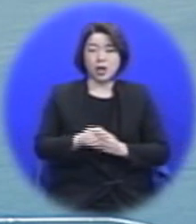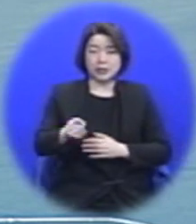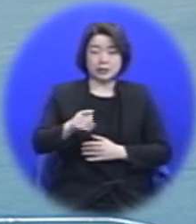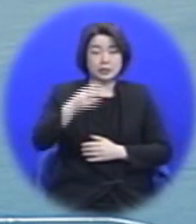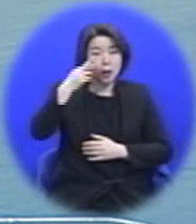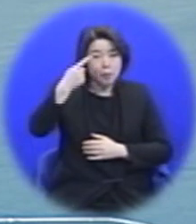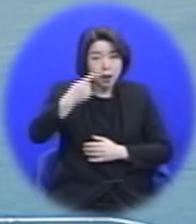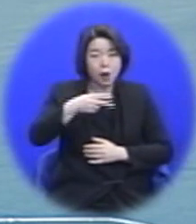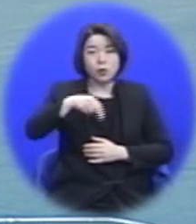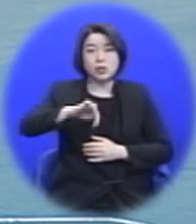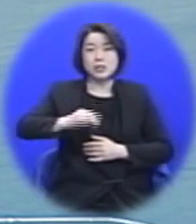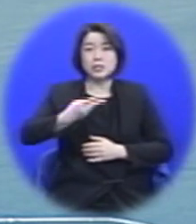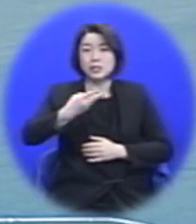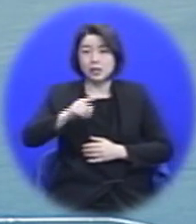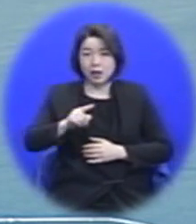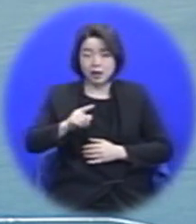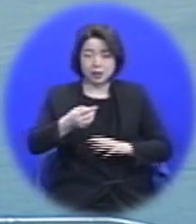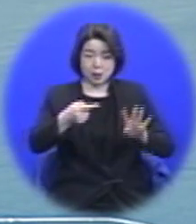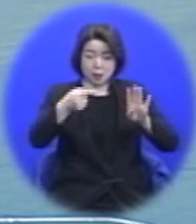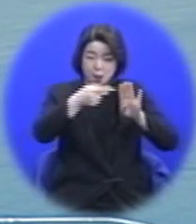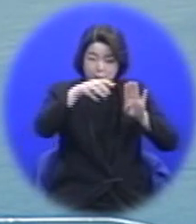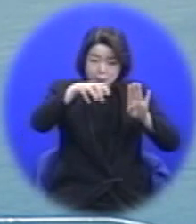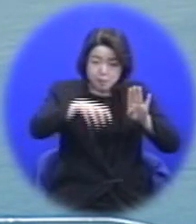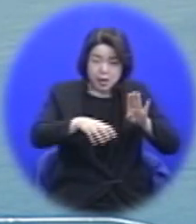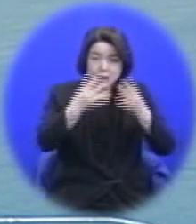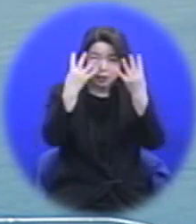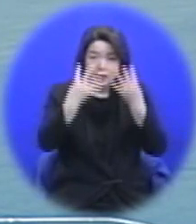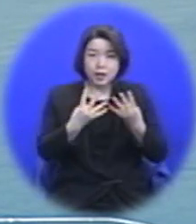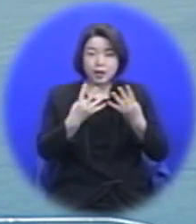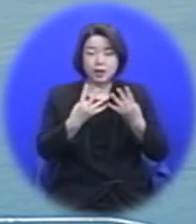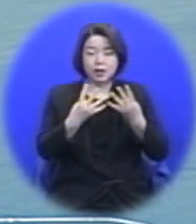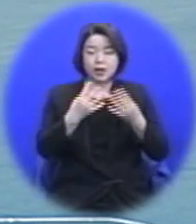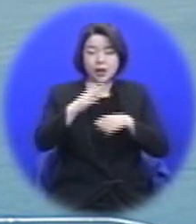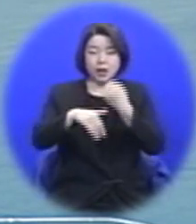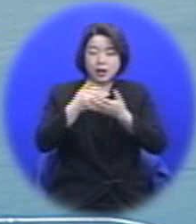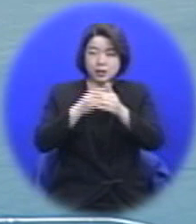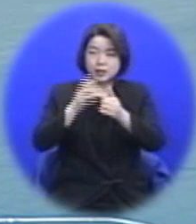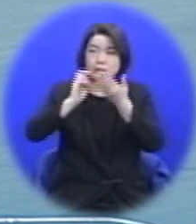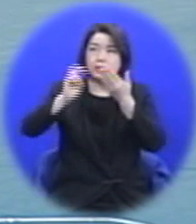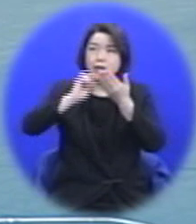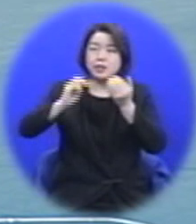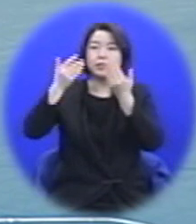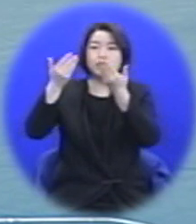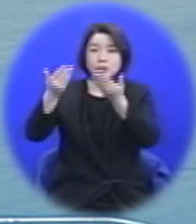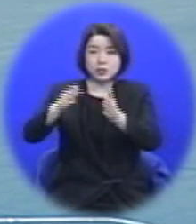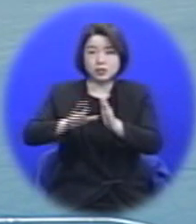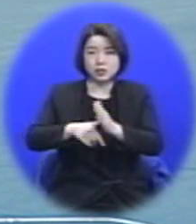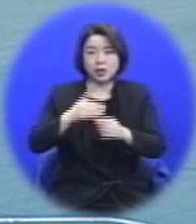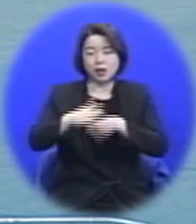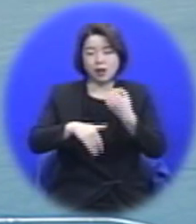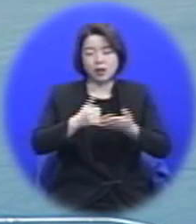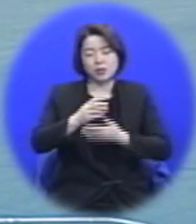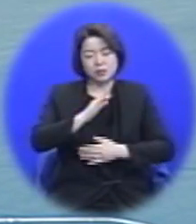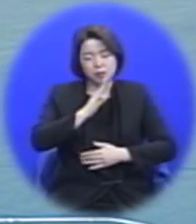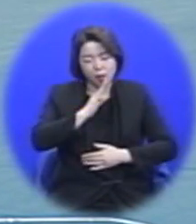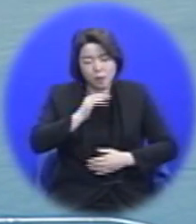바울과 실라가 빌립보 감옥에서 하나님께 찬양을 드렸을 때 하나님은 얼마나